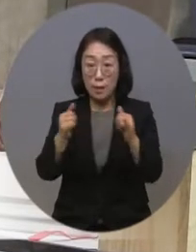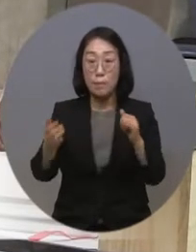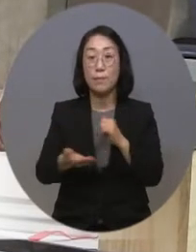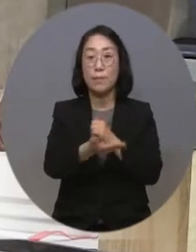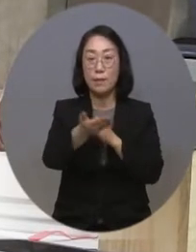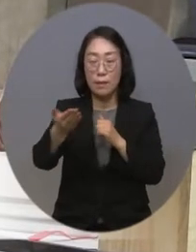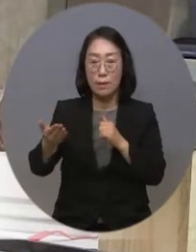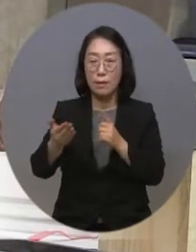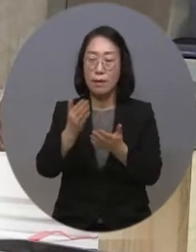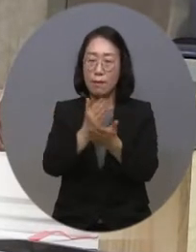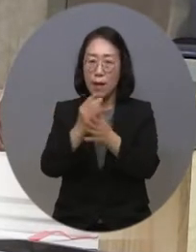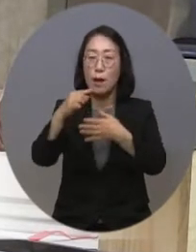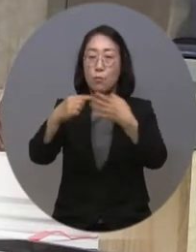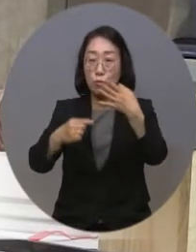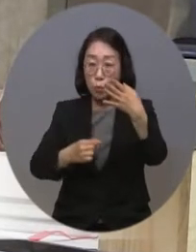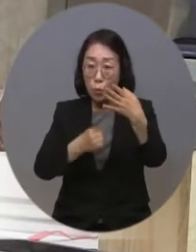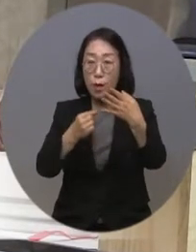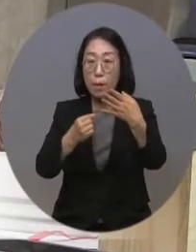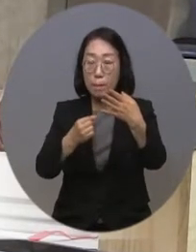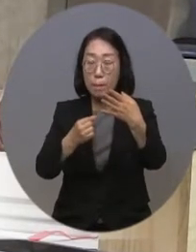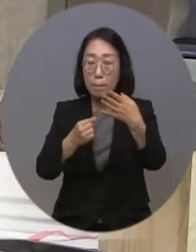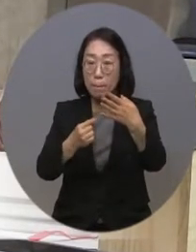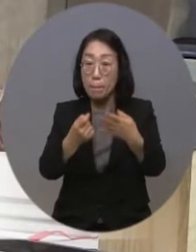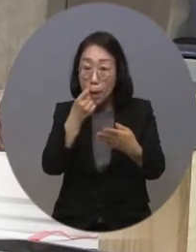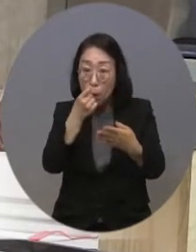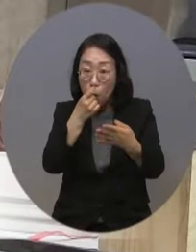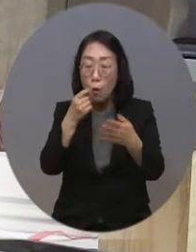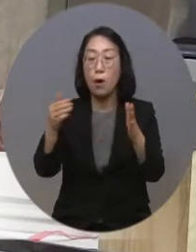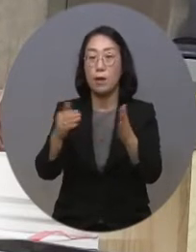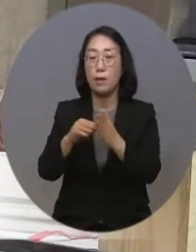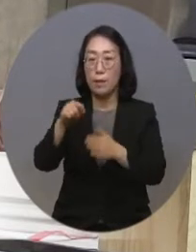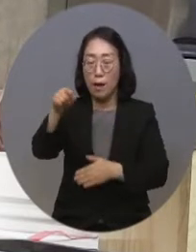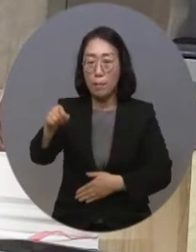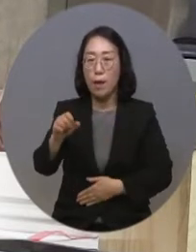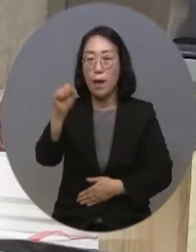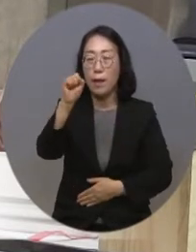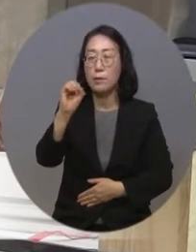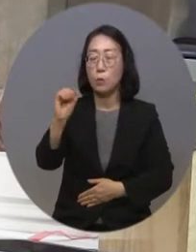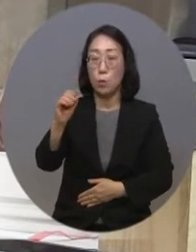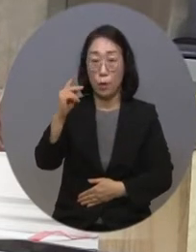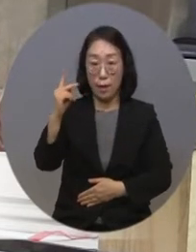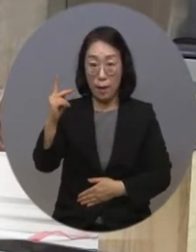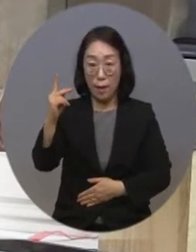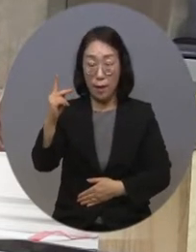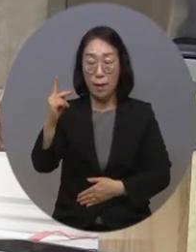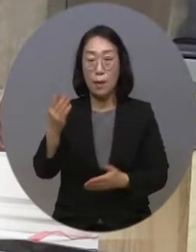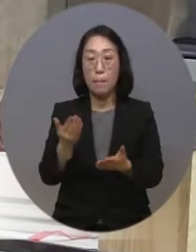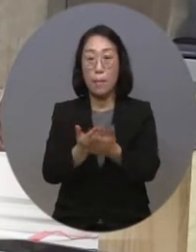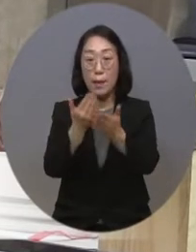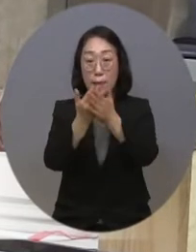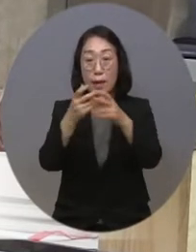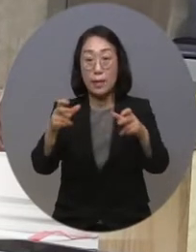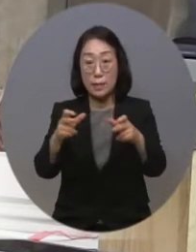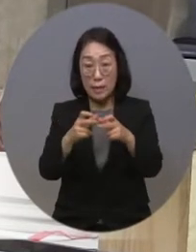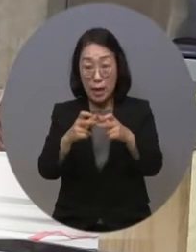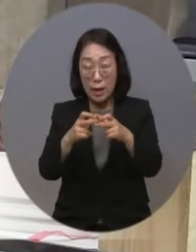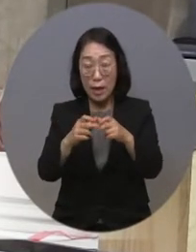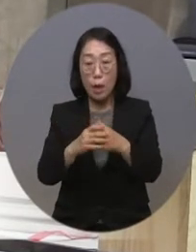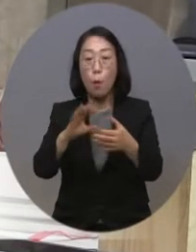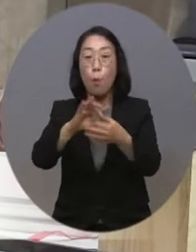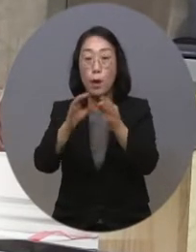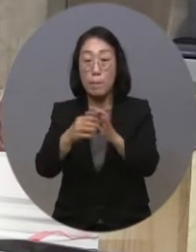다양한 프로그램, 저희 프로그램을 진행한 후에 SOK 발달장애인 올림픽이라든지 이런 많은 대회에